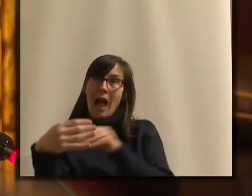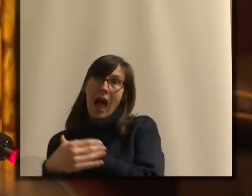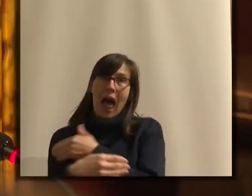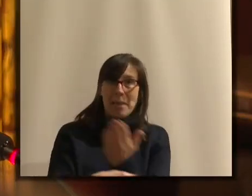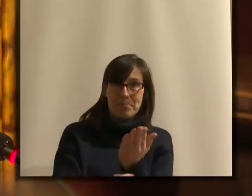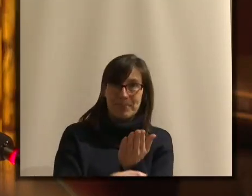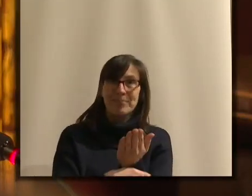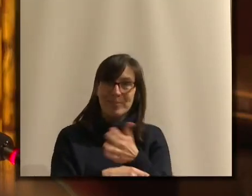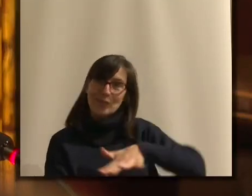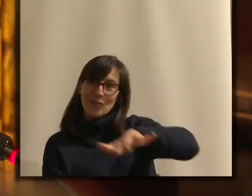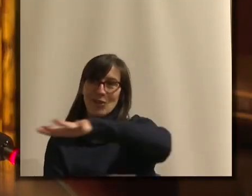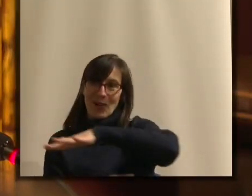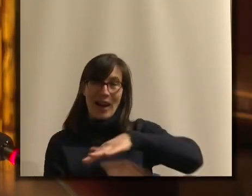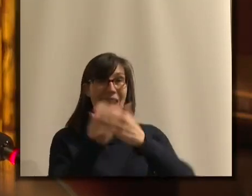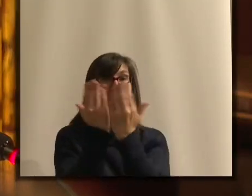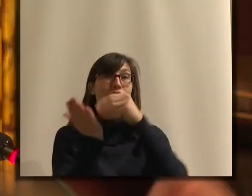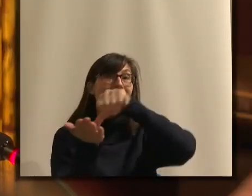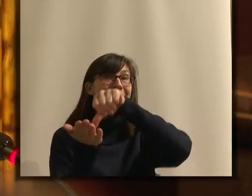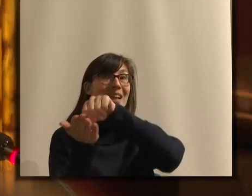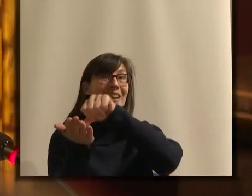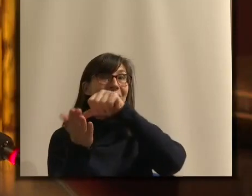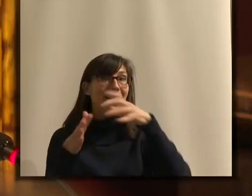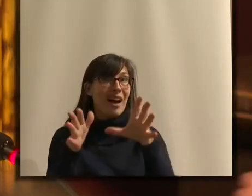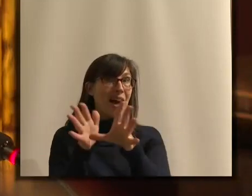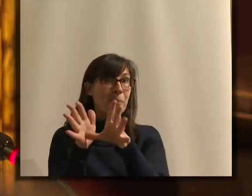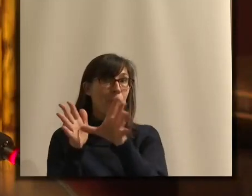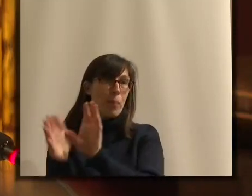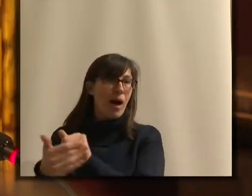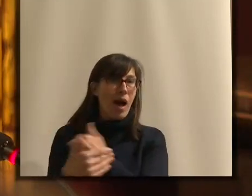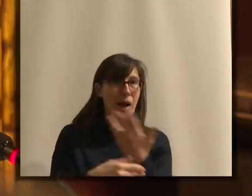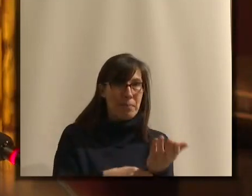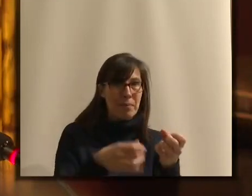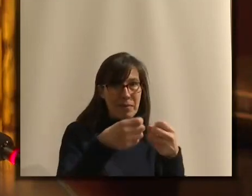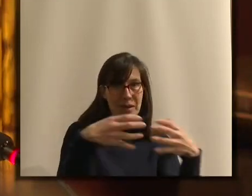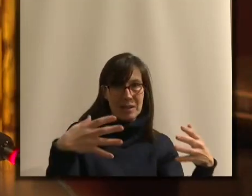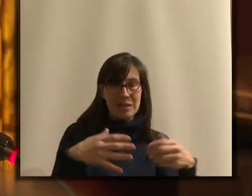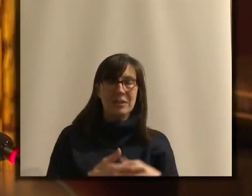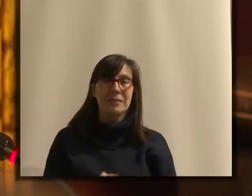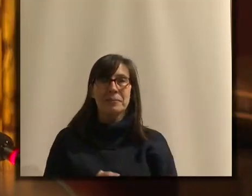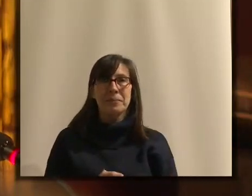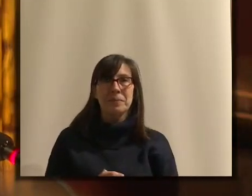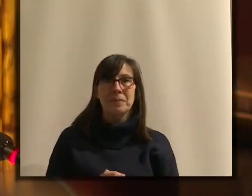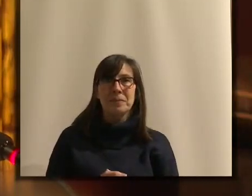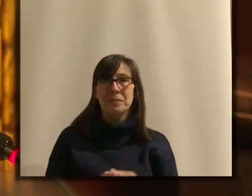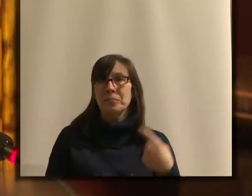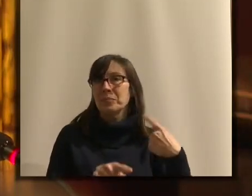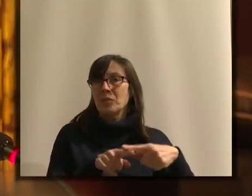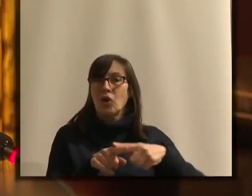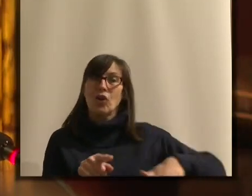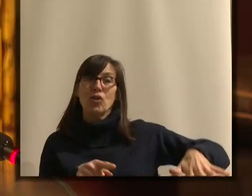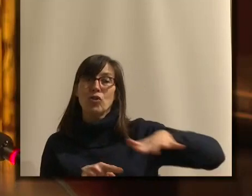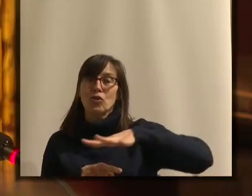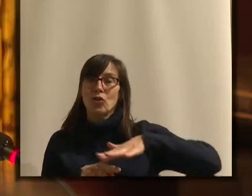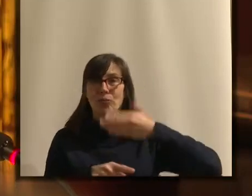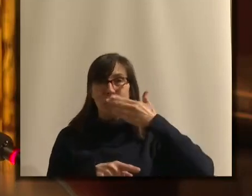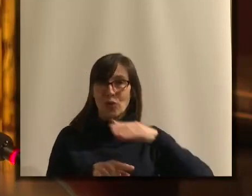des d'aquesta escola-centre o la Cini o qualsevol d'aquests equipaments que provem avui, perquè estan a un radi de